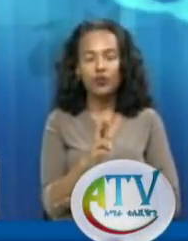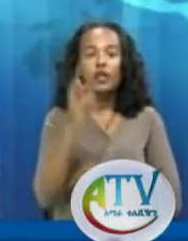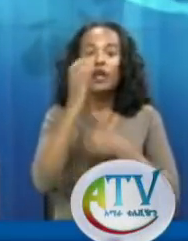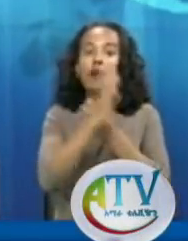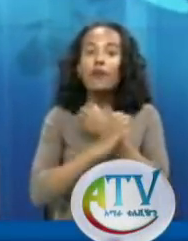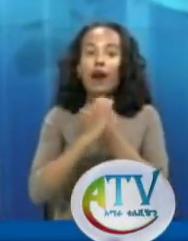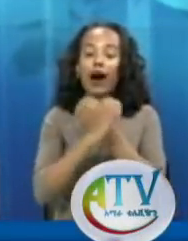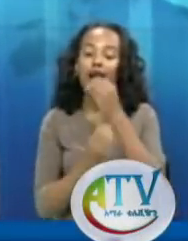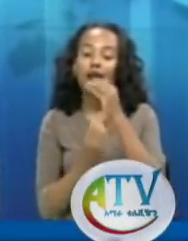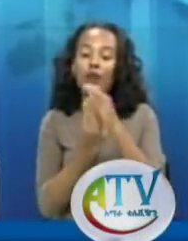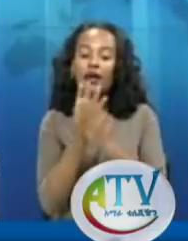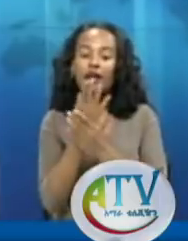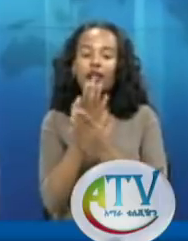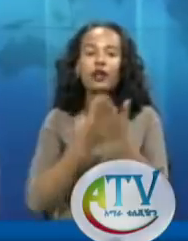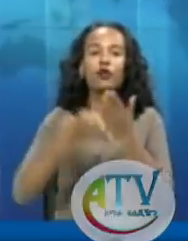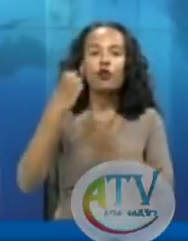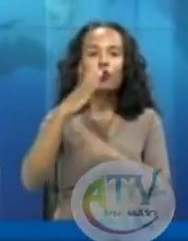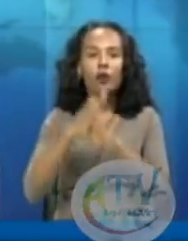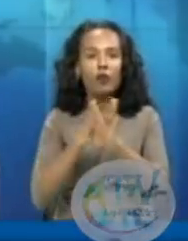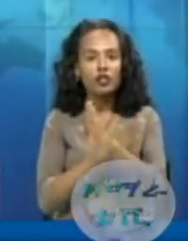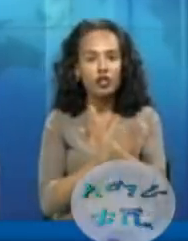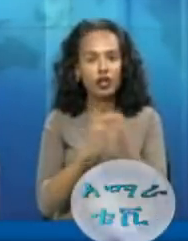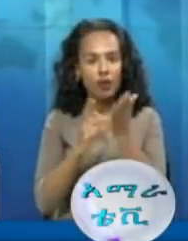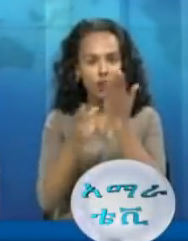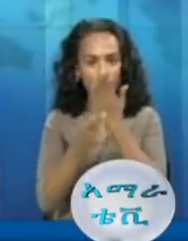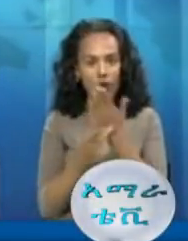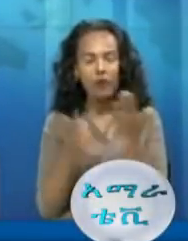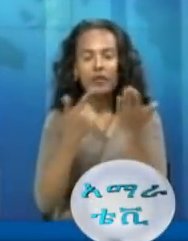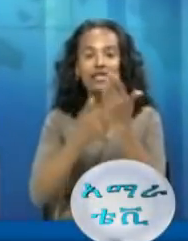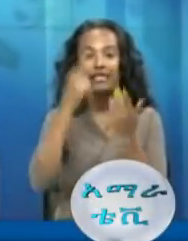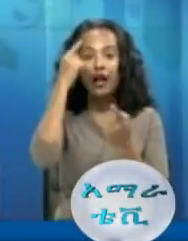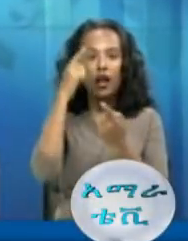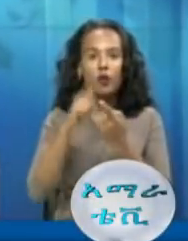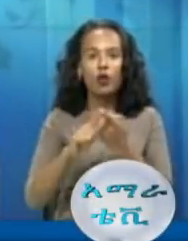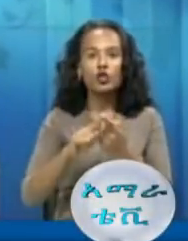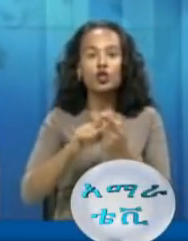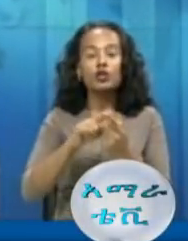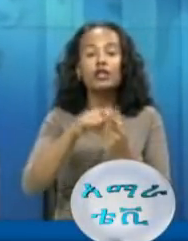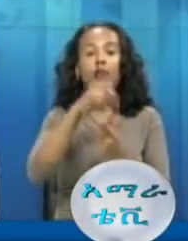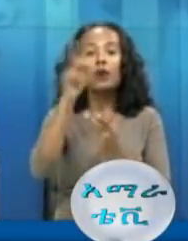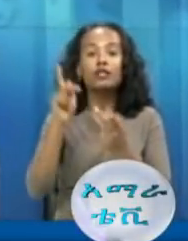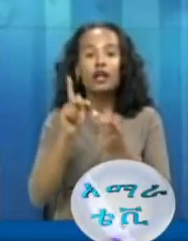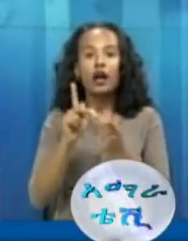በሀገር በቀል የኢኮኖሚ ማሻሻያ ፕሮግራም እነዚህን አላማዎችን ለማሳካት